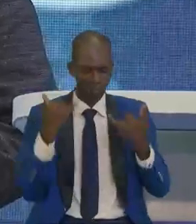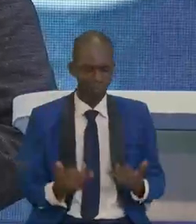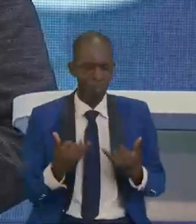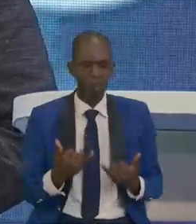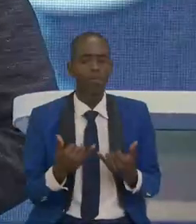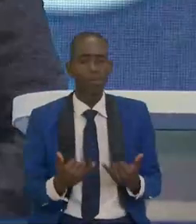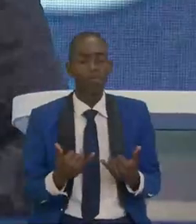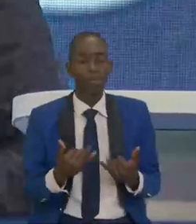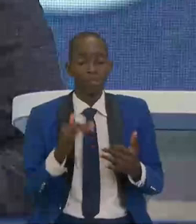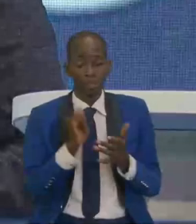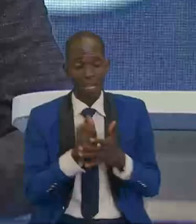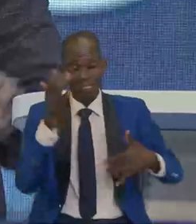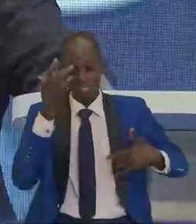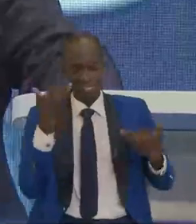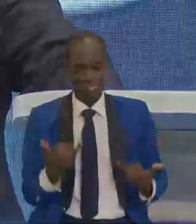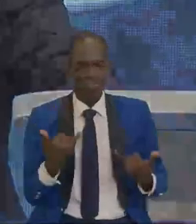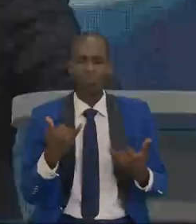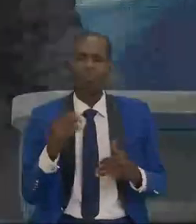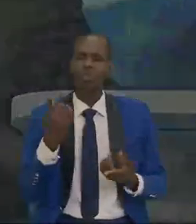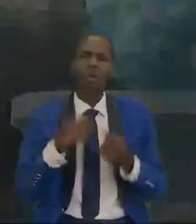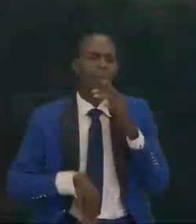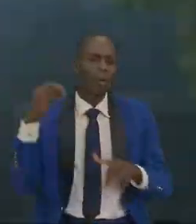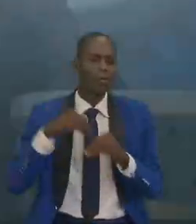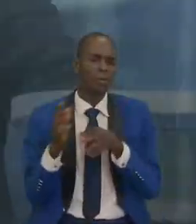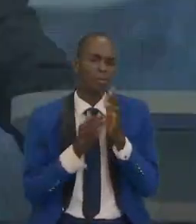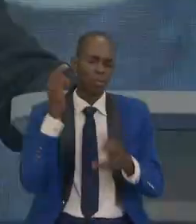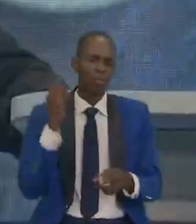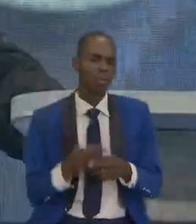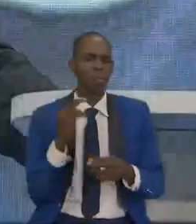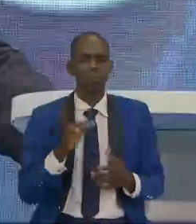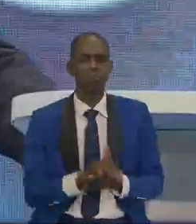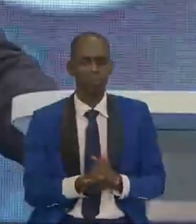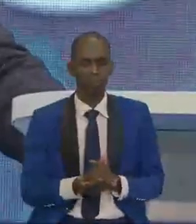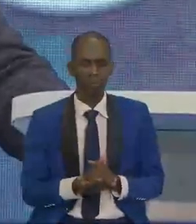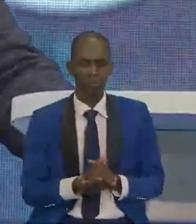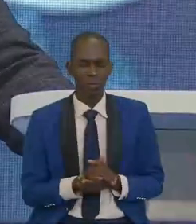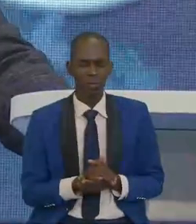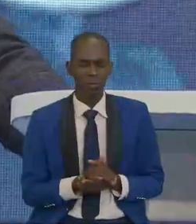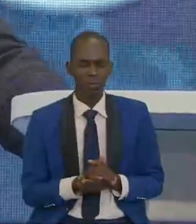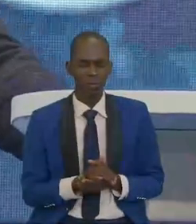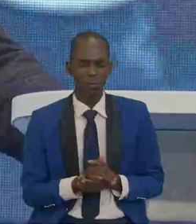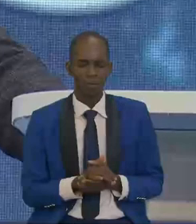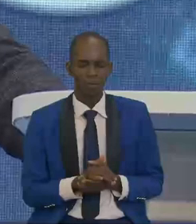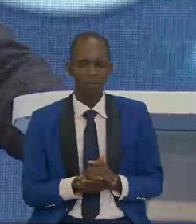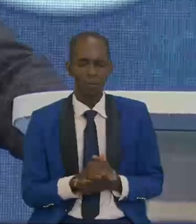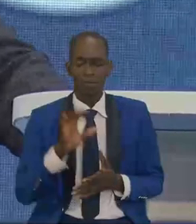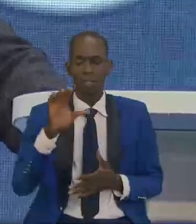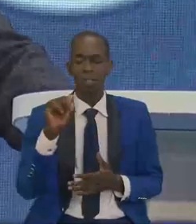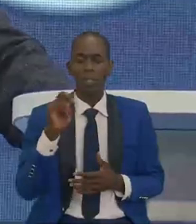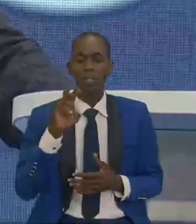je parle directement à toi maintenant. Cette maladie sort de là au nom de Jésus-Christ.